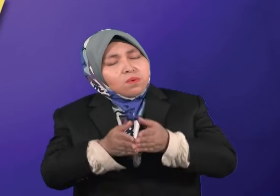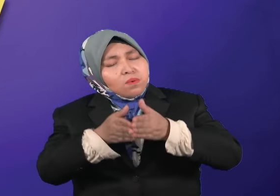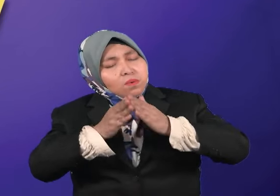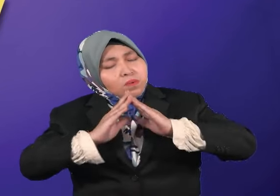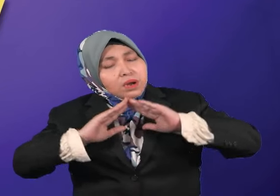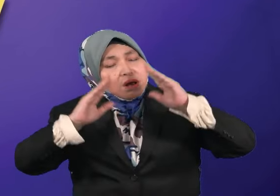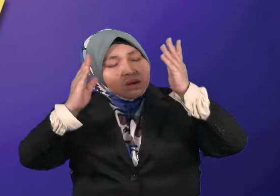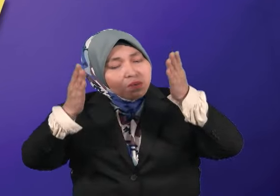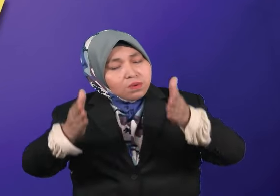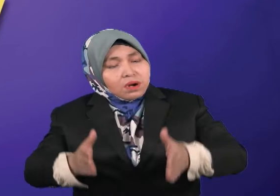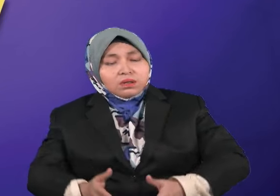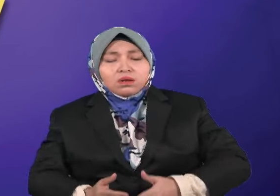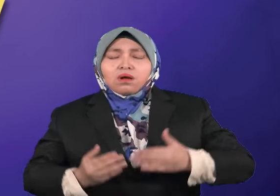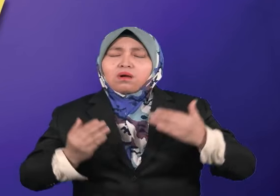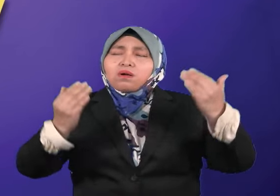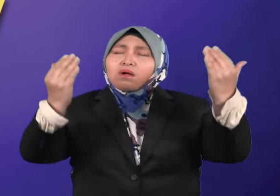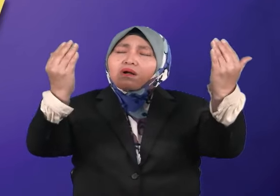وَلْيُؤْمِنُوا بِي